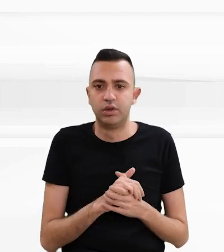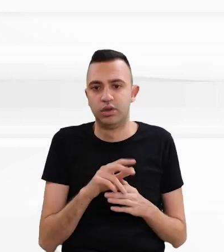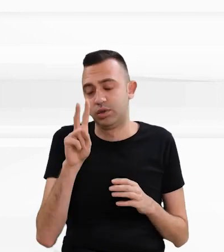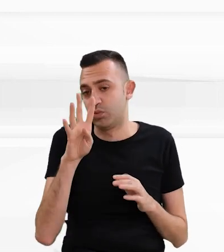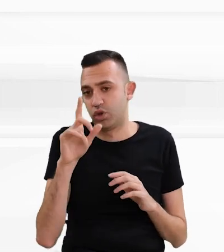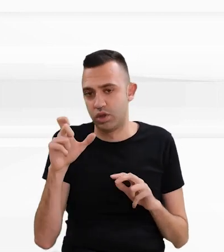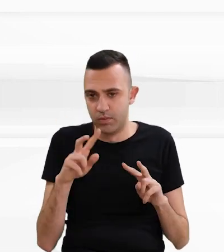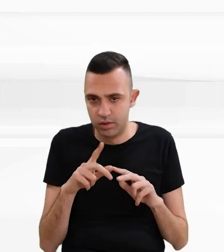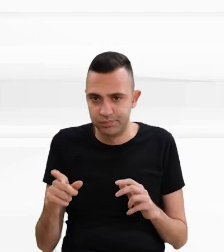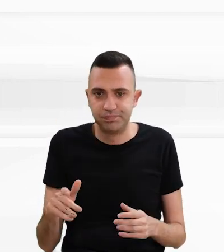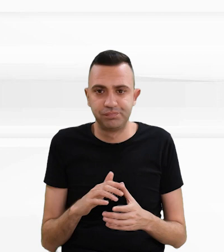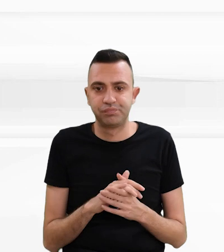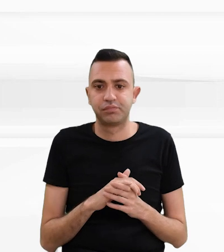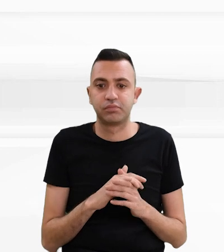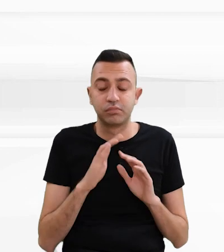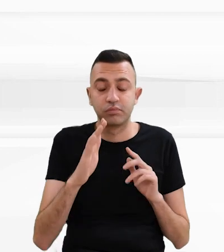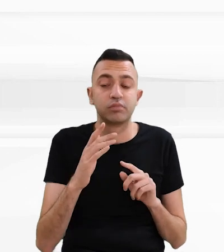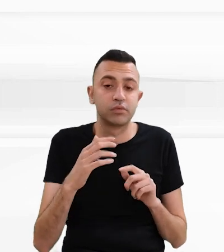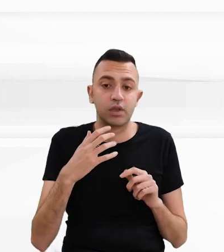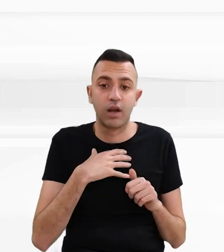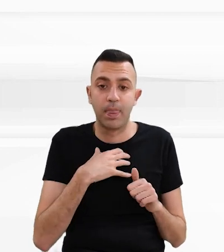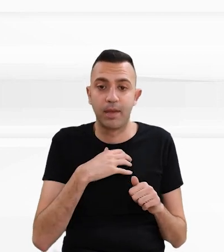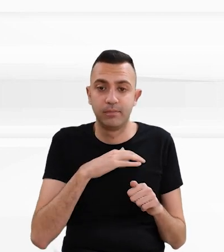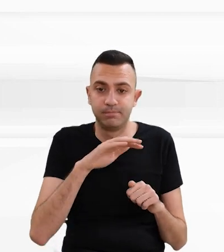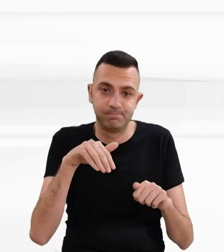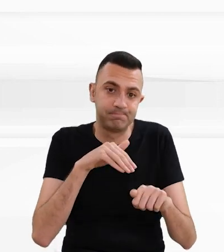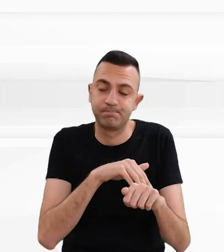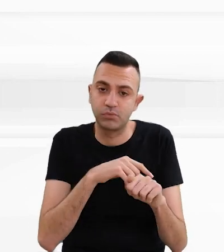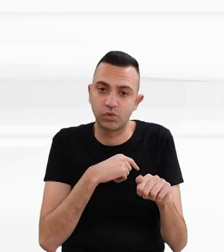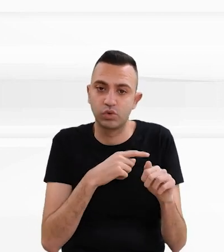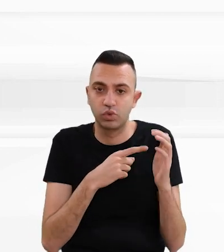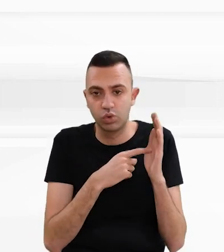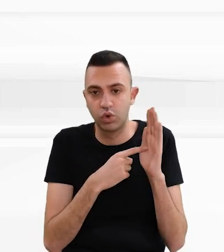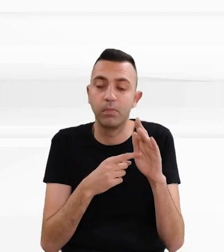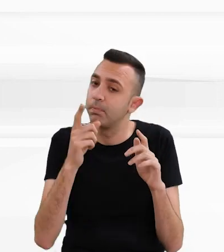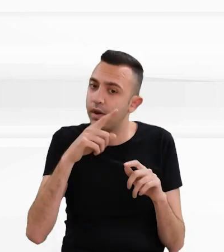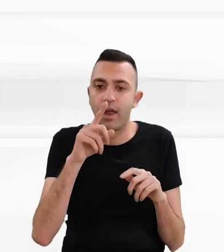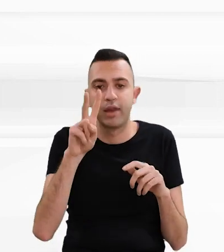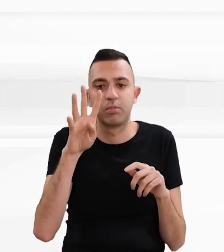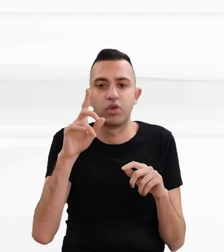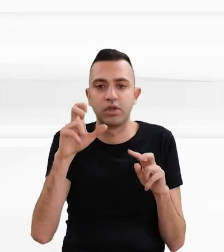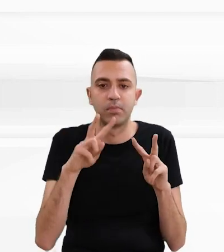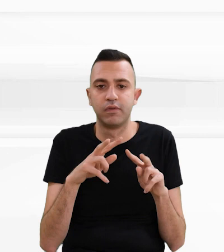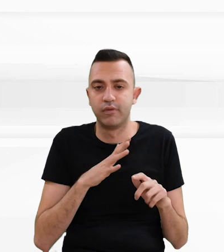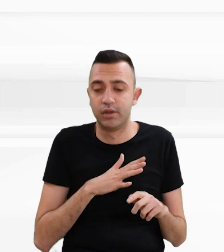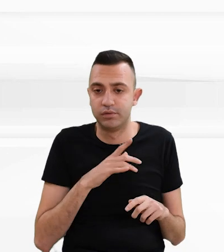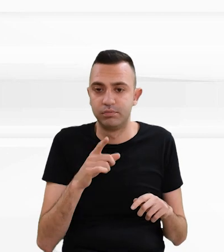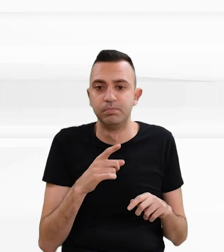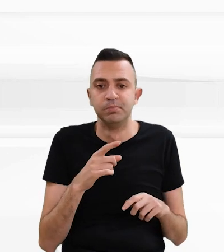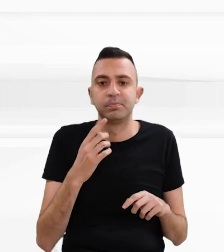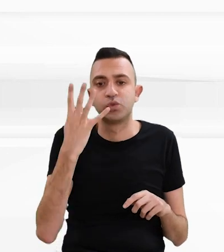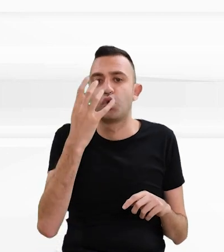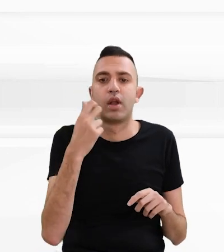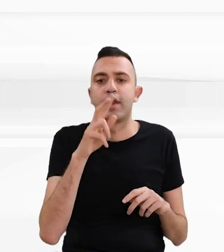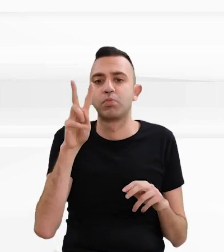a24 santimetre Bir de arkada şöyle gösterelim bir tane daha 24 santimetre miz var demek ki dört